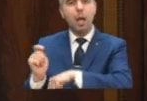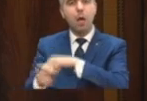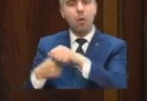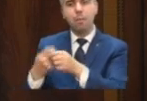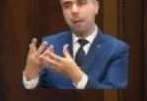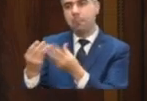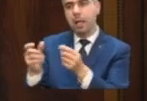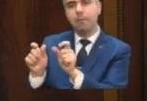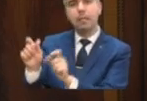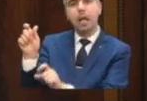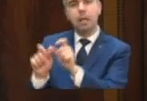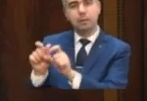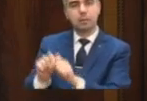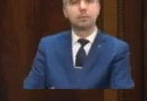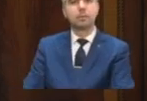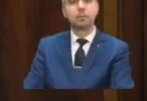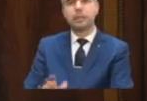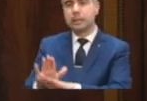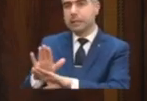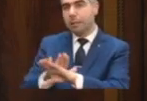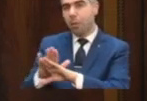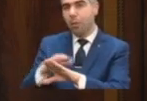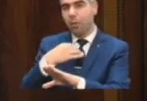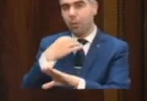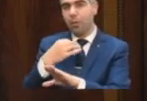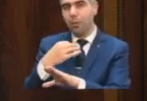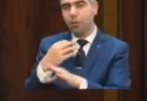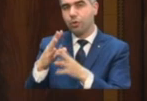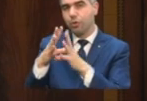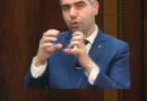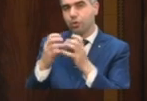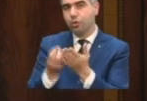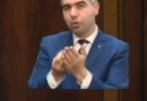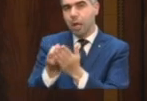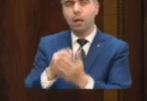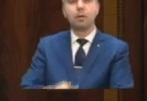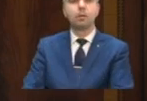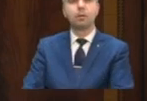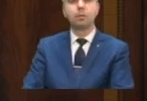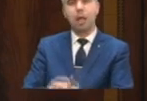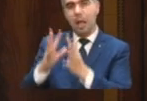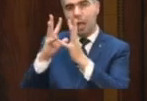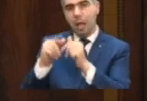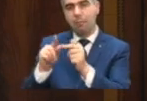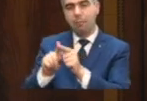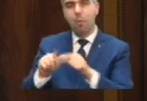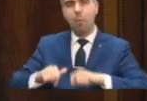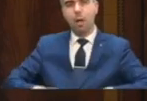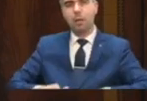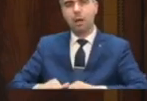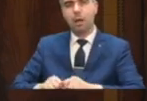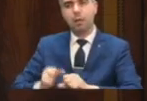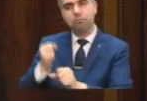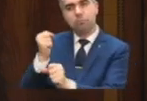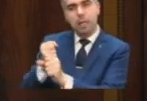ديموغرافي وعمراني. سمحوا لي نشطر معكم واحد بعض الأرقام اللي قامت بهم الوزارة